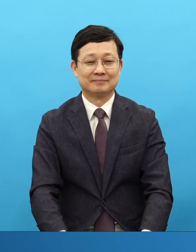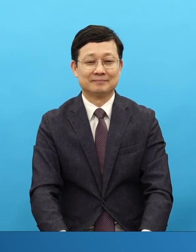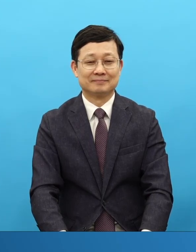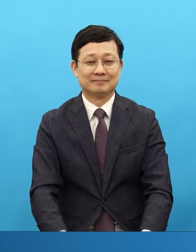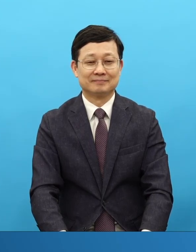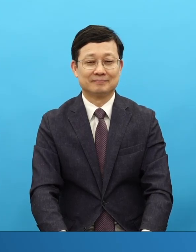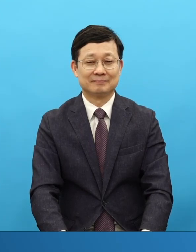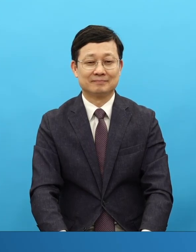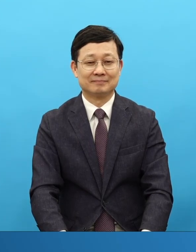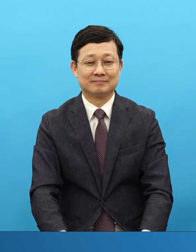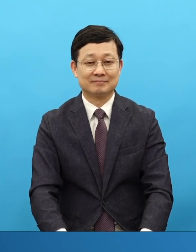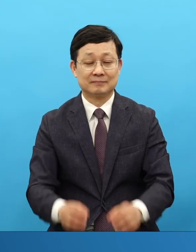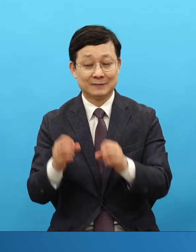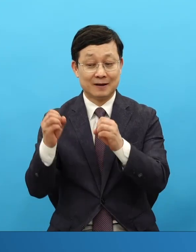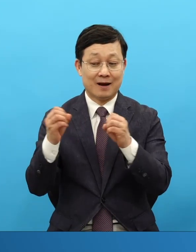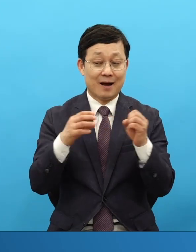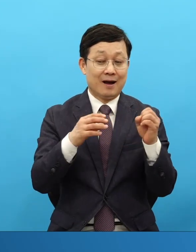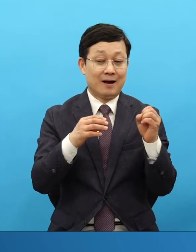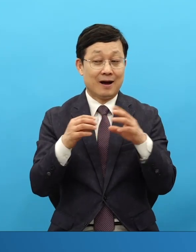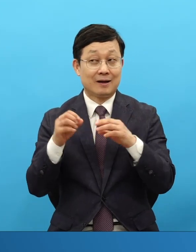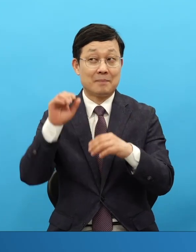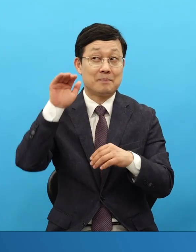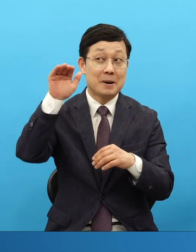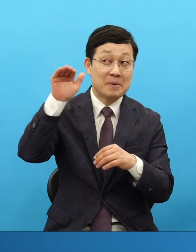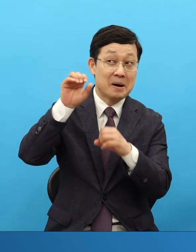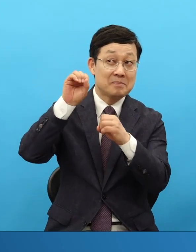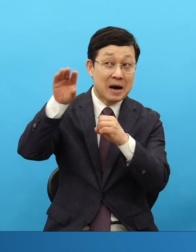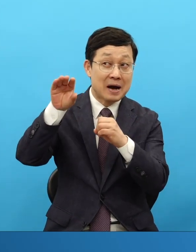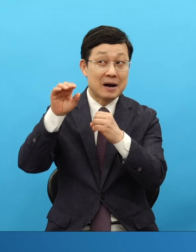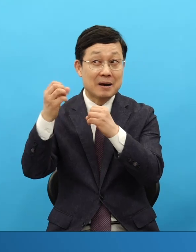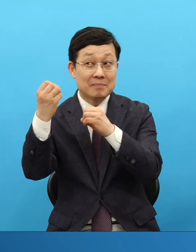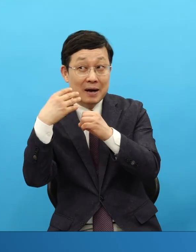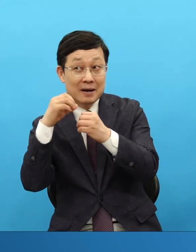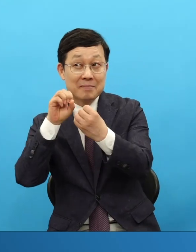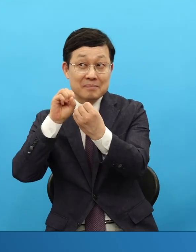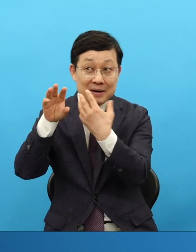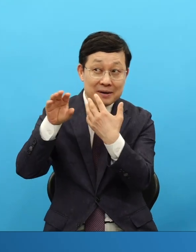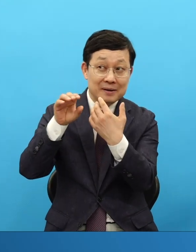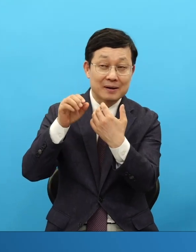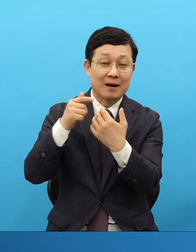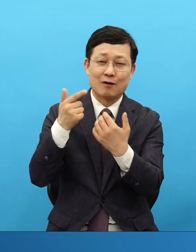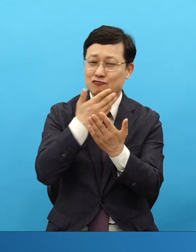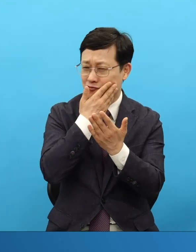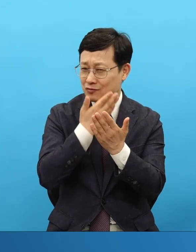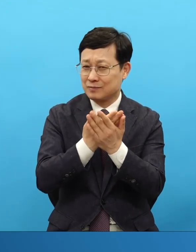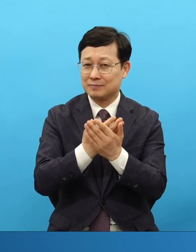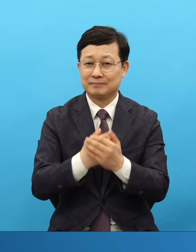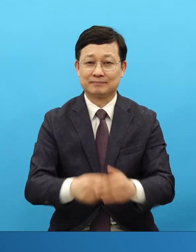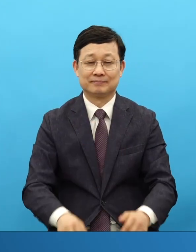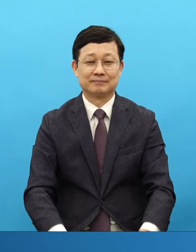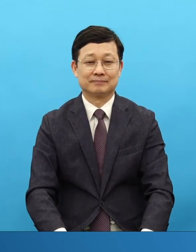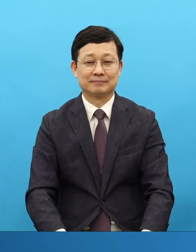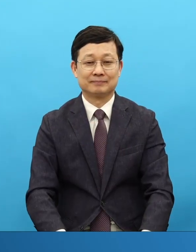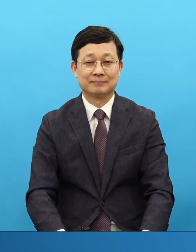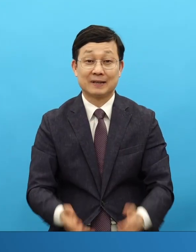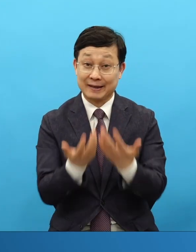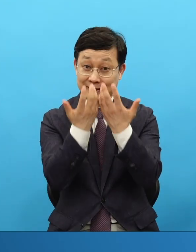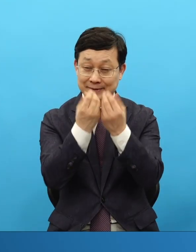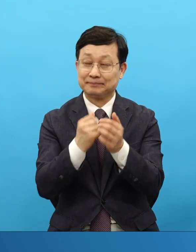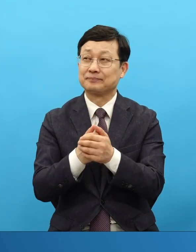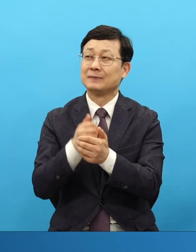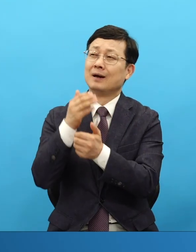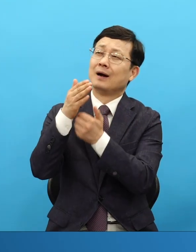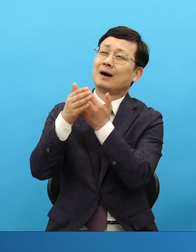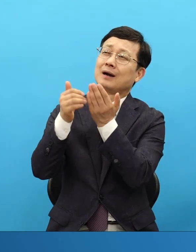이 대화 기도도 굉장히 중요해요. Conversational prayer, very important. 하나님, 내 남편이 왜 저렇습니까? You